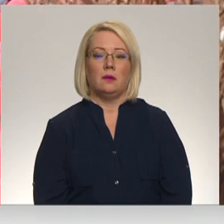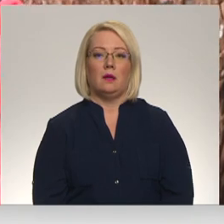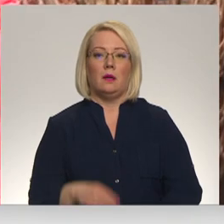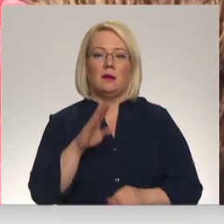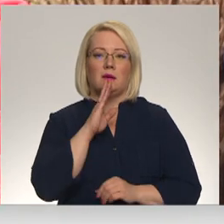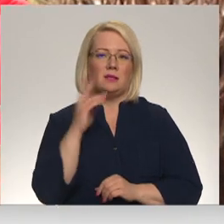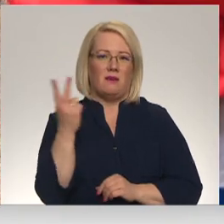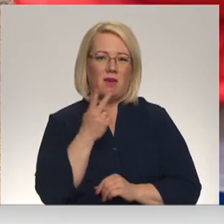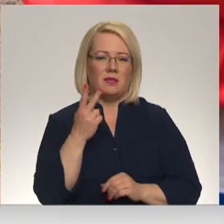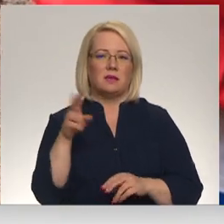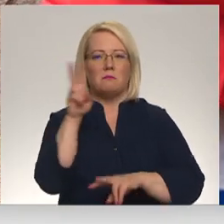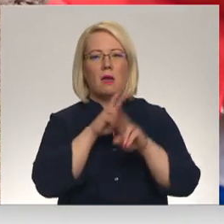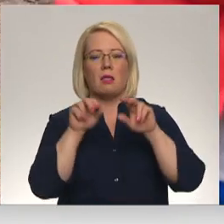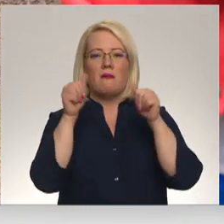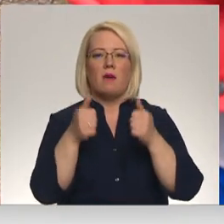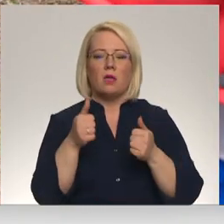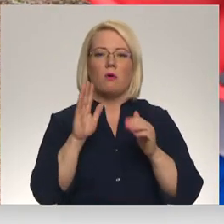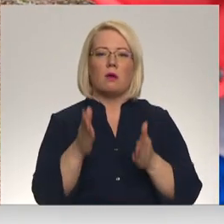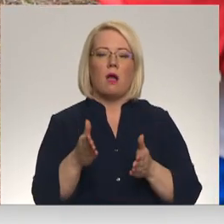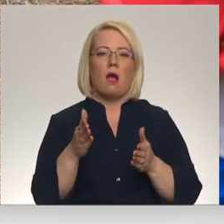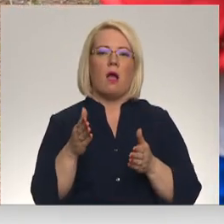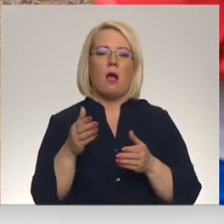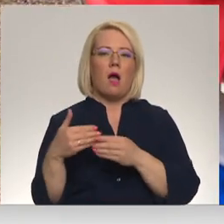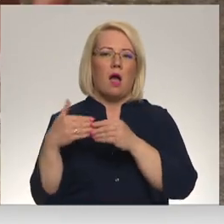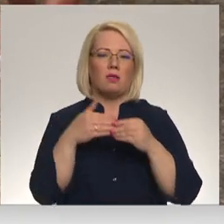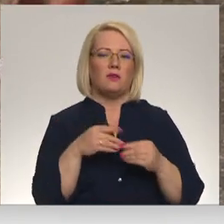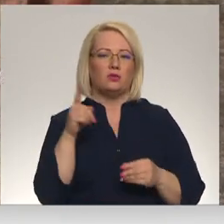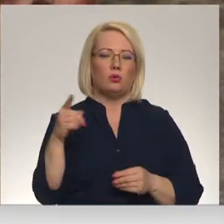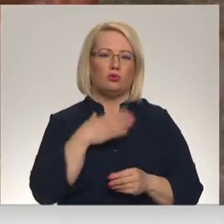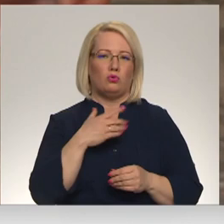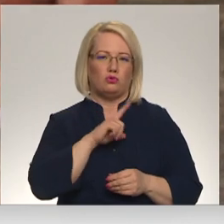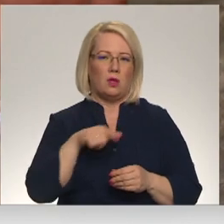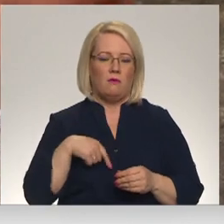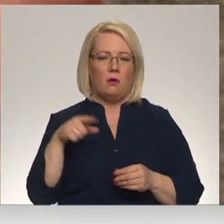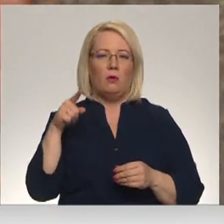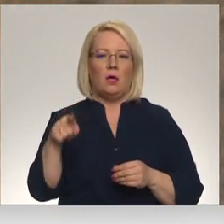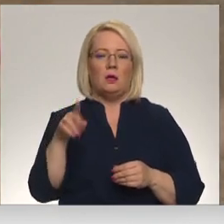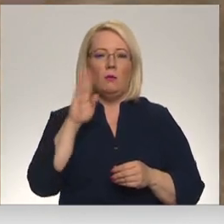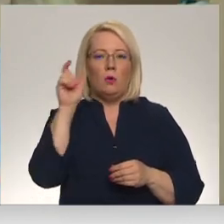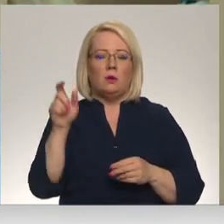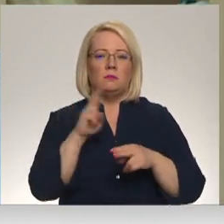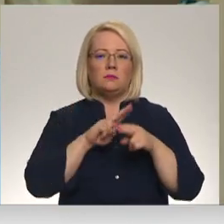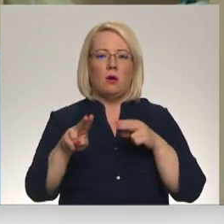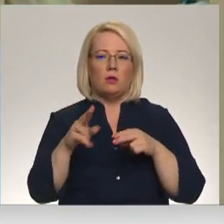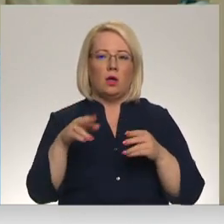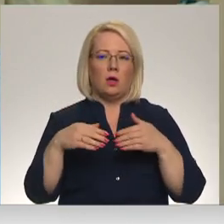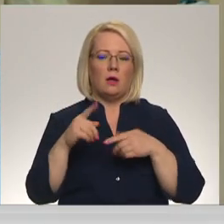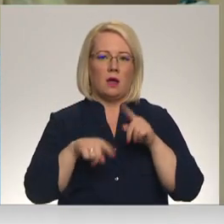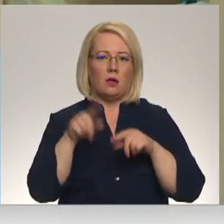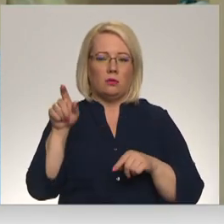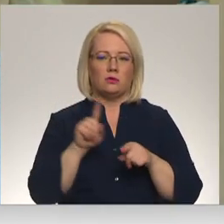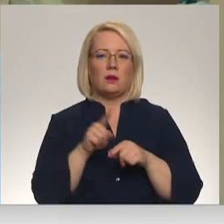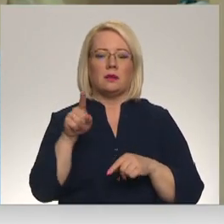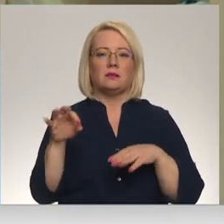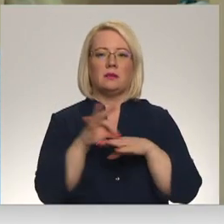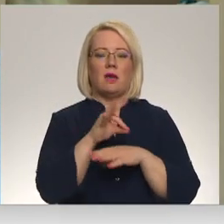Tatjana un Veronika savukārt meklē veidus, kā Maksim ar suņiem atvest uz Latviju. Viņš šonadēļ zaudējis arī tuviniekus. Sieva nomira un viņš